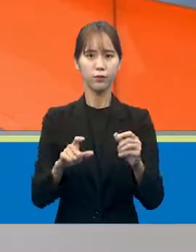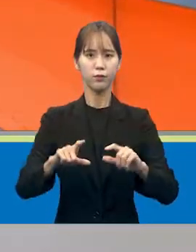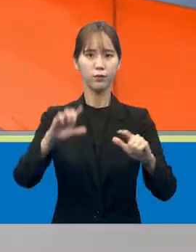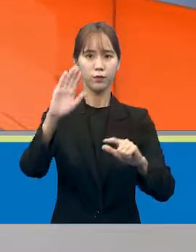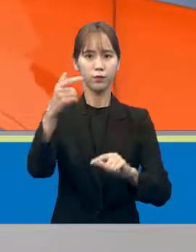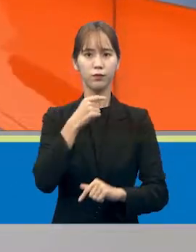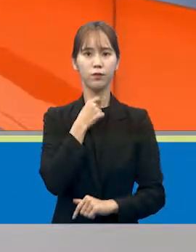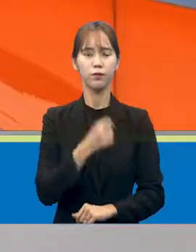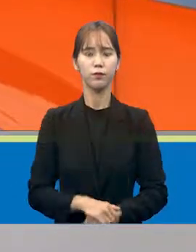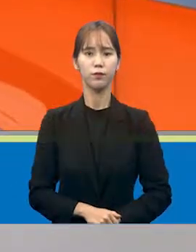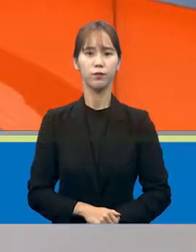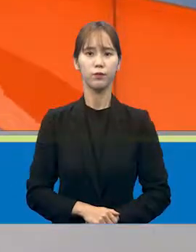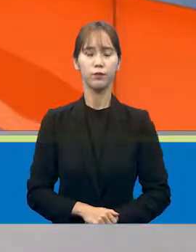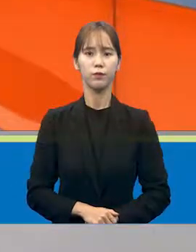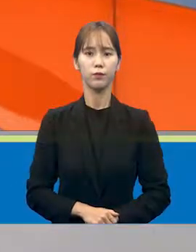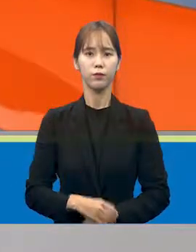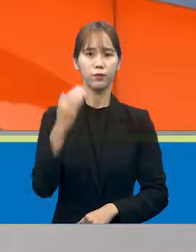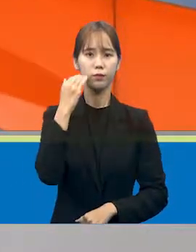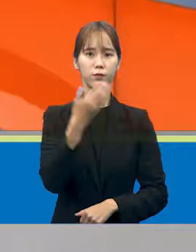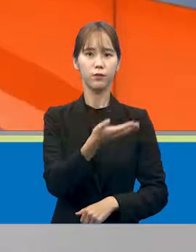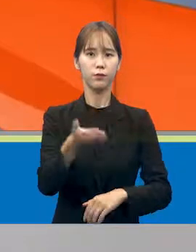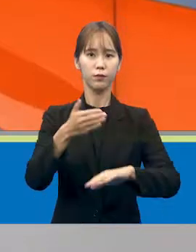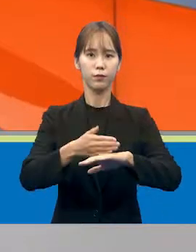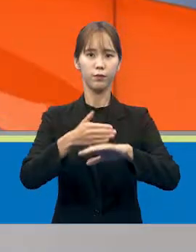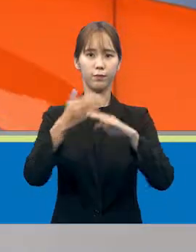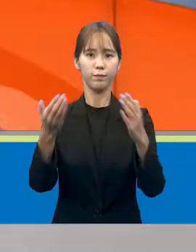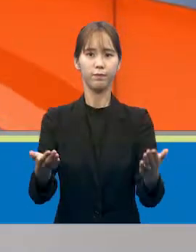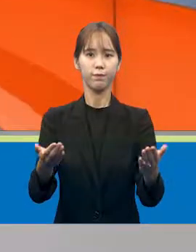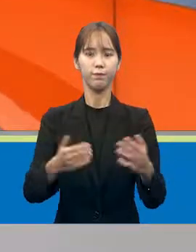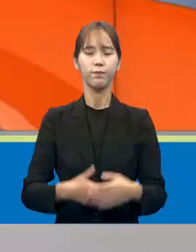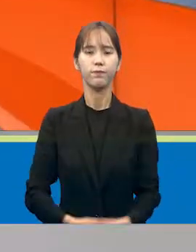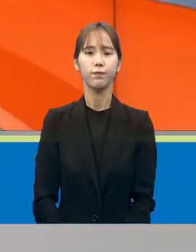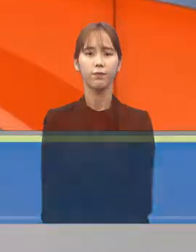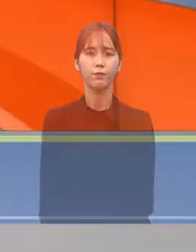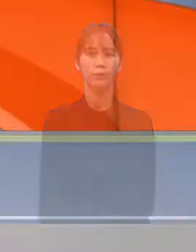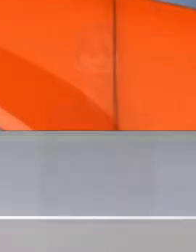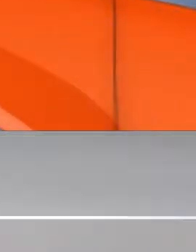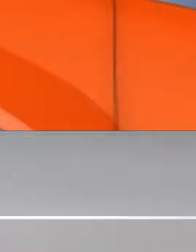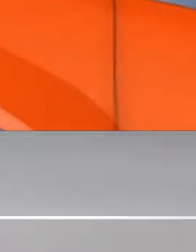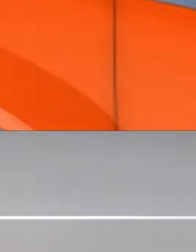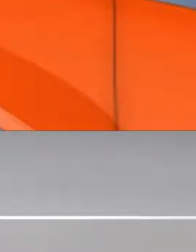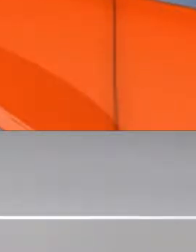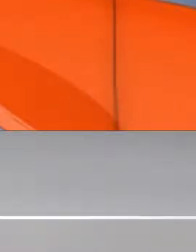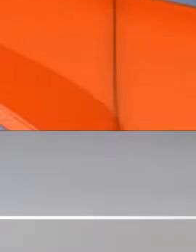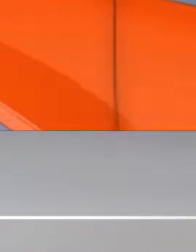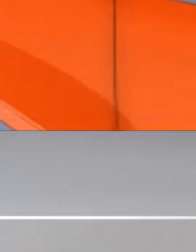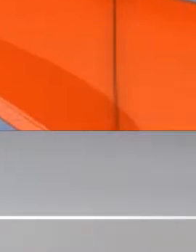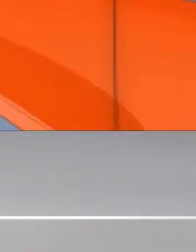안전하고 편안한 명절 보내시길 바랍니다. 시청해주신 여러분 고맙습니다.